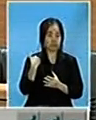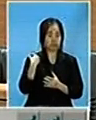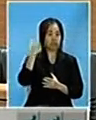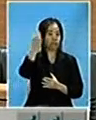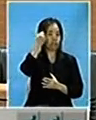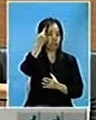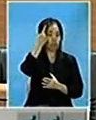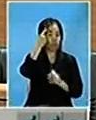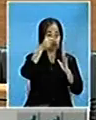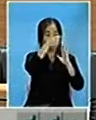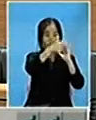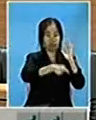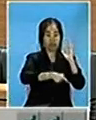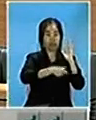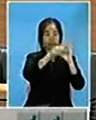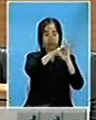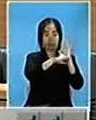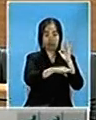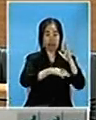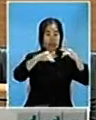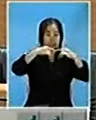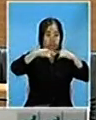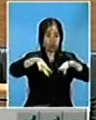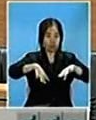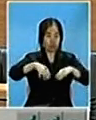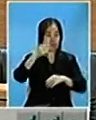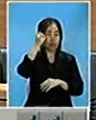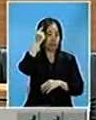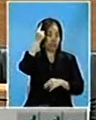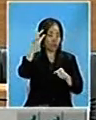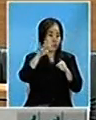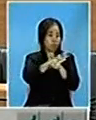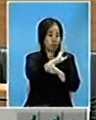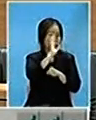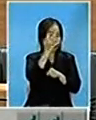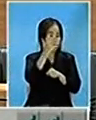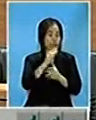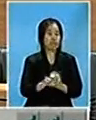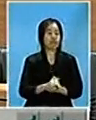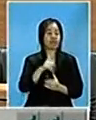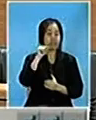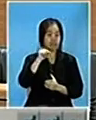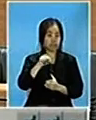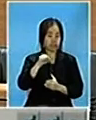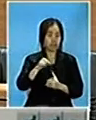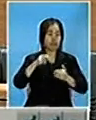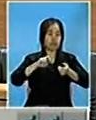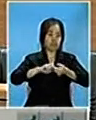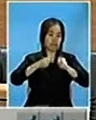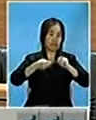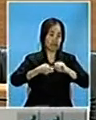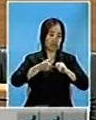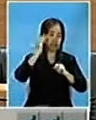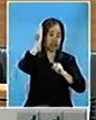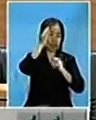ลักรัฐธรรมนูญที่ไม่ตรงกันหรือไม่เข้าใจต่อหลักรัฐธรรมนูญเลยตรงนั้นสิครับเป็นอันตรายและเป็นข้อขัดแย้ง